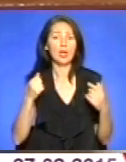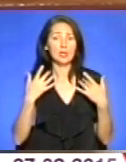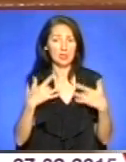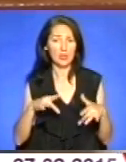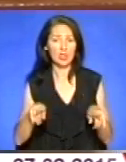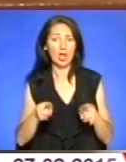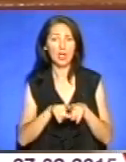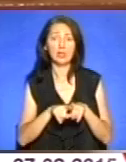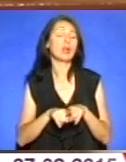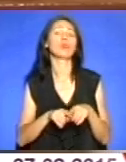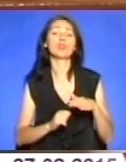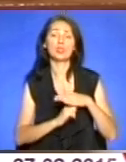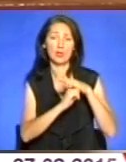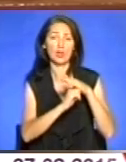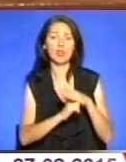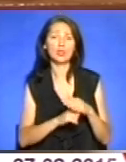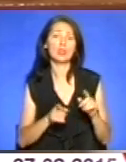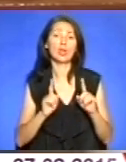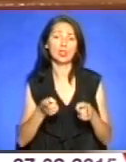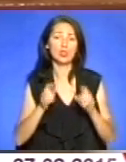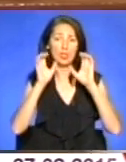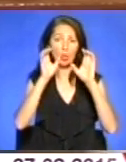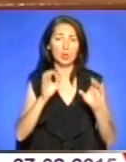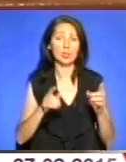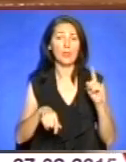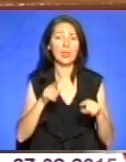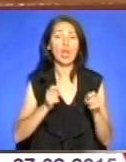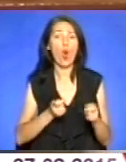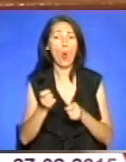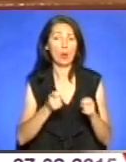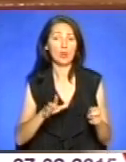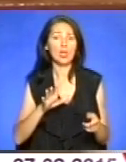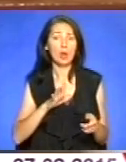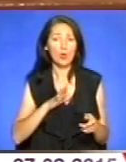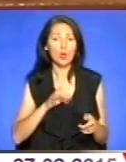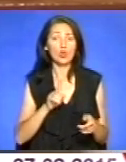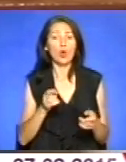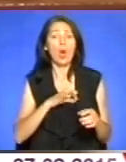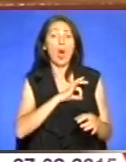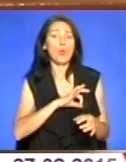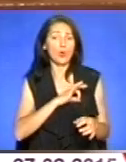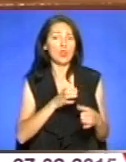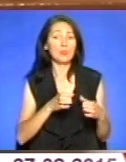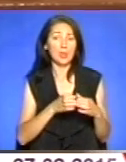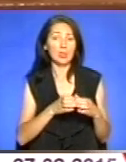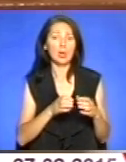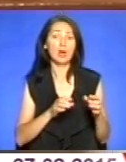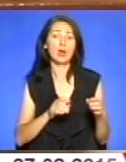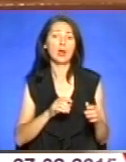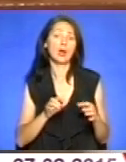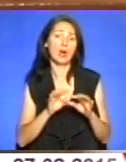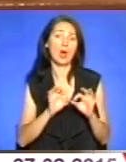також ссилаючись на чинне законодавство. В деяких управліннях відбулося, що профспілка обґрунтовувала